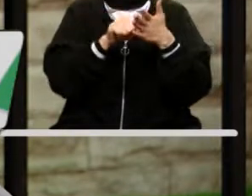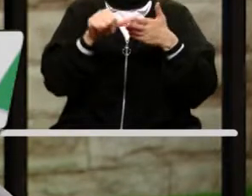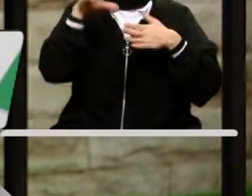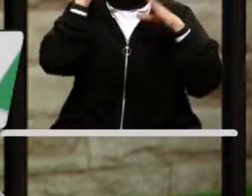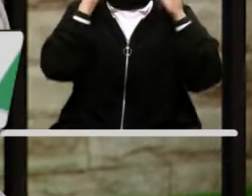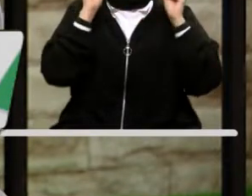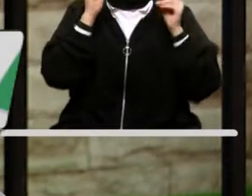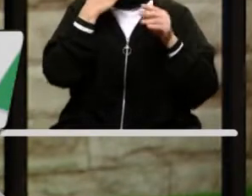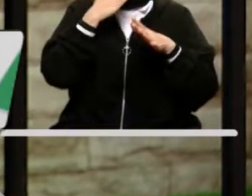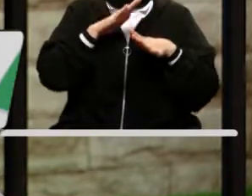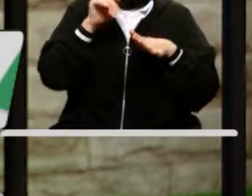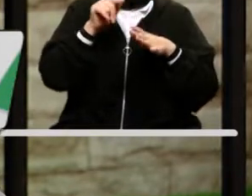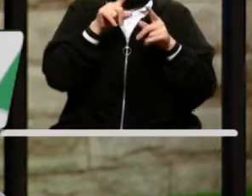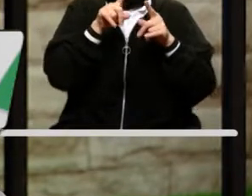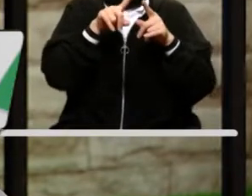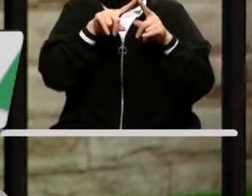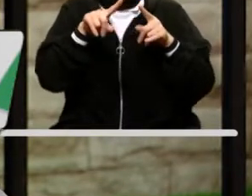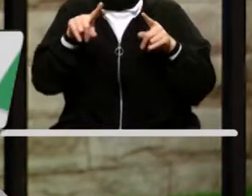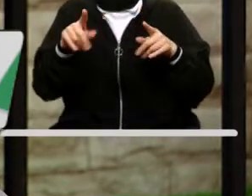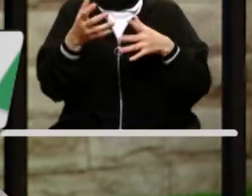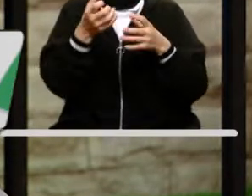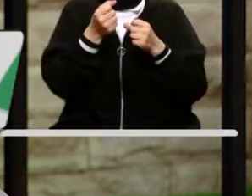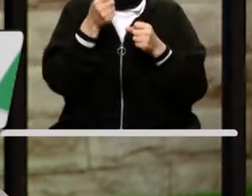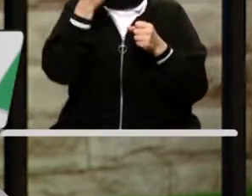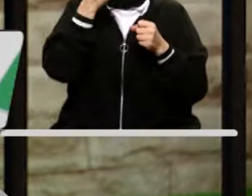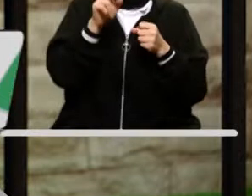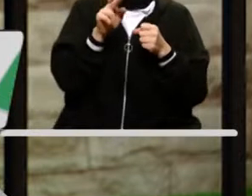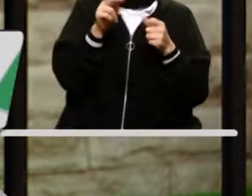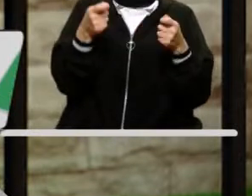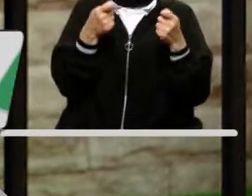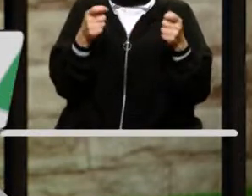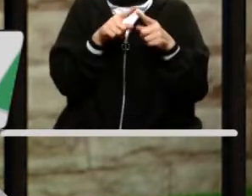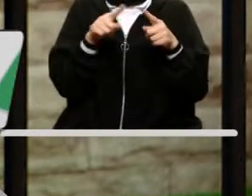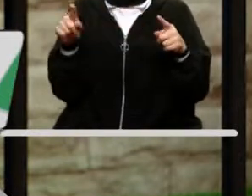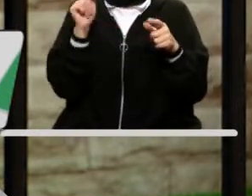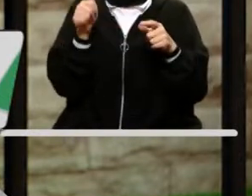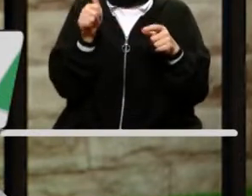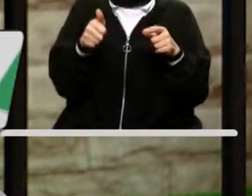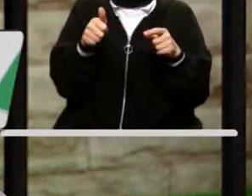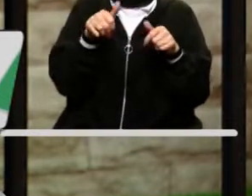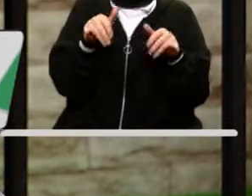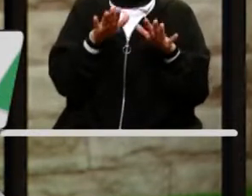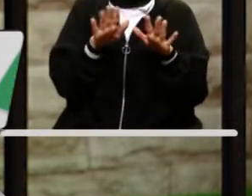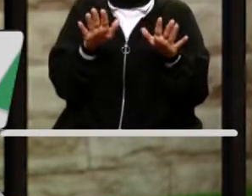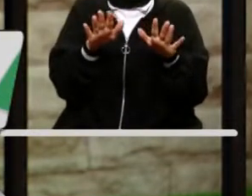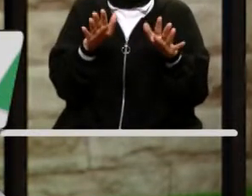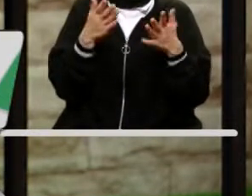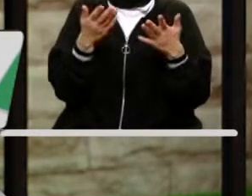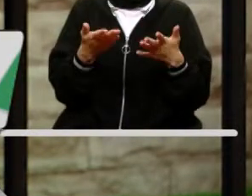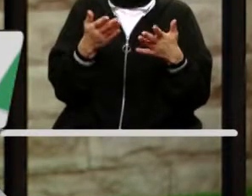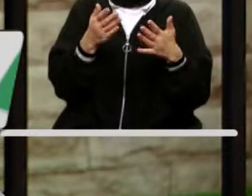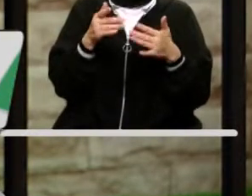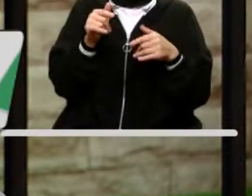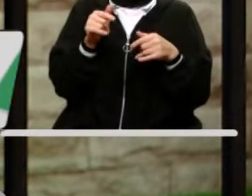Olmayabilir. O süreç, yani alınan notlarla çalışma süreci her zaman aynı değildir. Eşit doğru orantılı